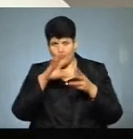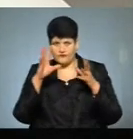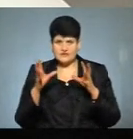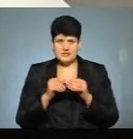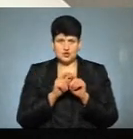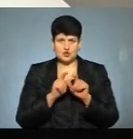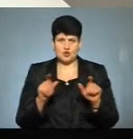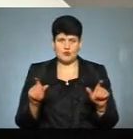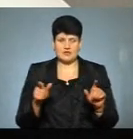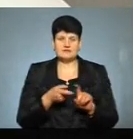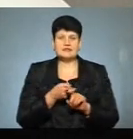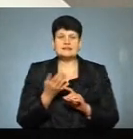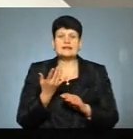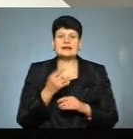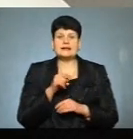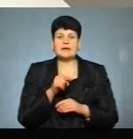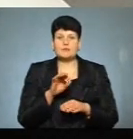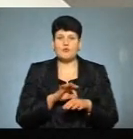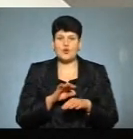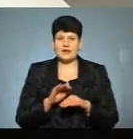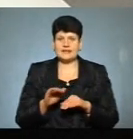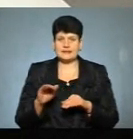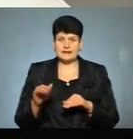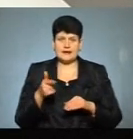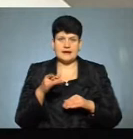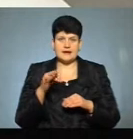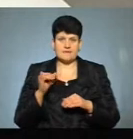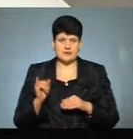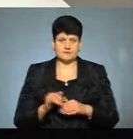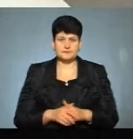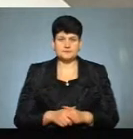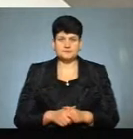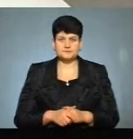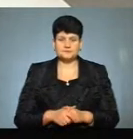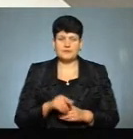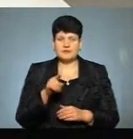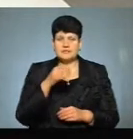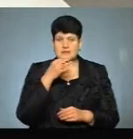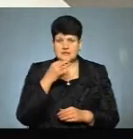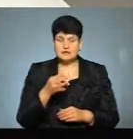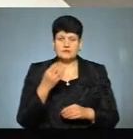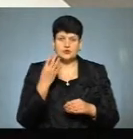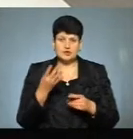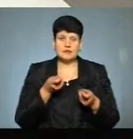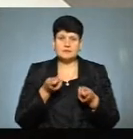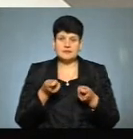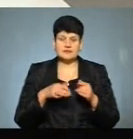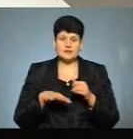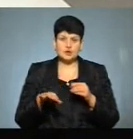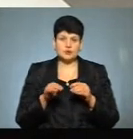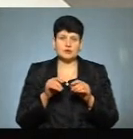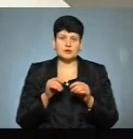школи, в залежності, скільки там хворих дітей з приводу ГРВІ грипу. Ви сказали, що на 4 адміністративних територіях